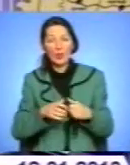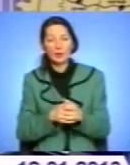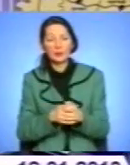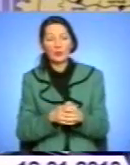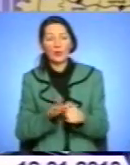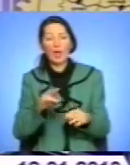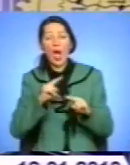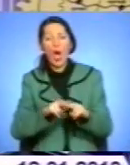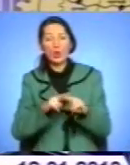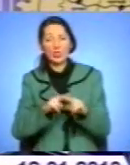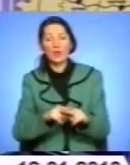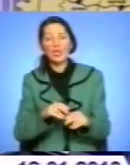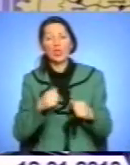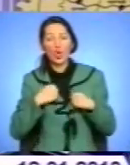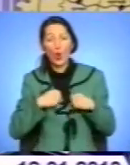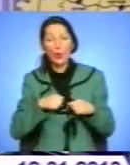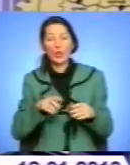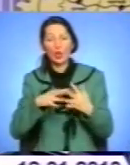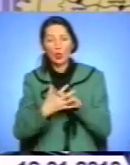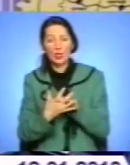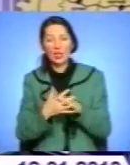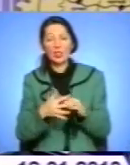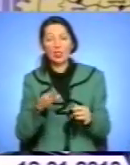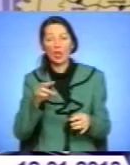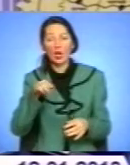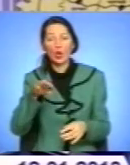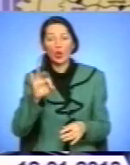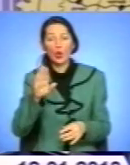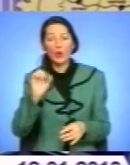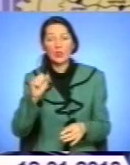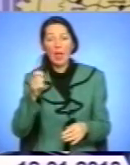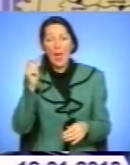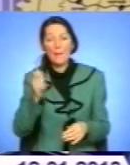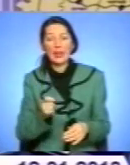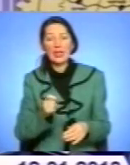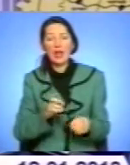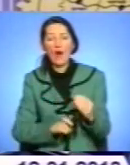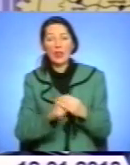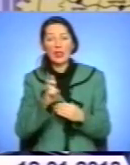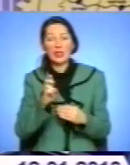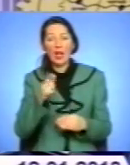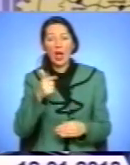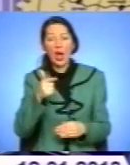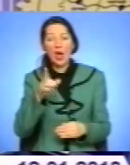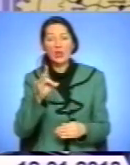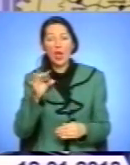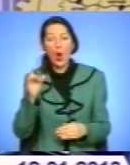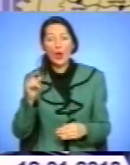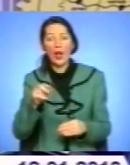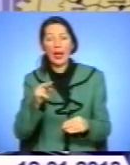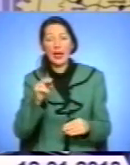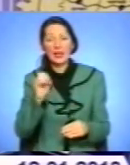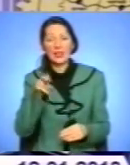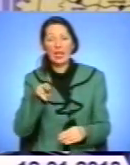На освячення купеля до селища міського типу Товсте приїхав владика Дмитро Григорак, єпископ Бучицький Української греко-католицької